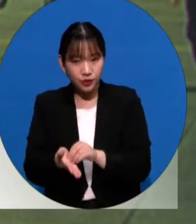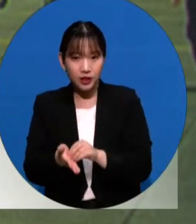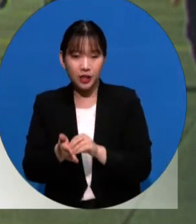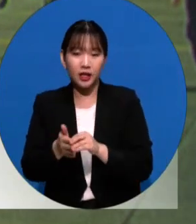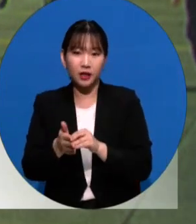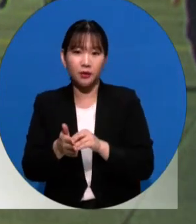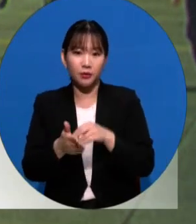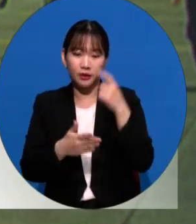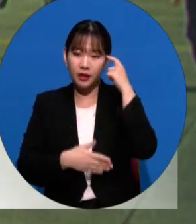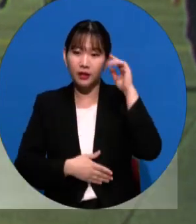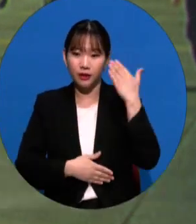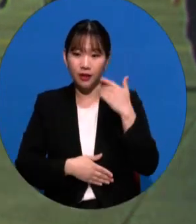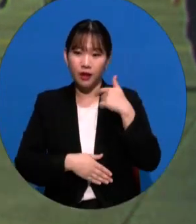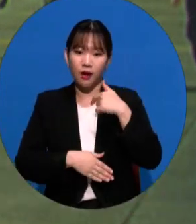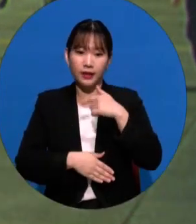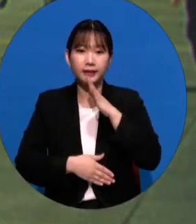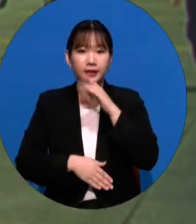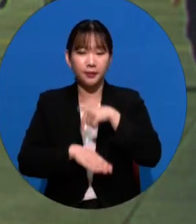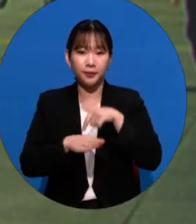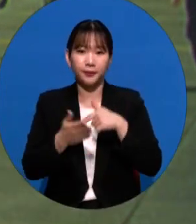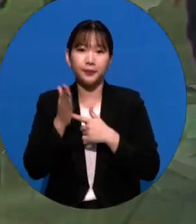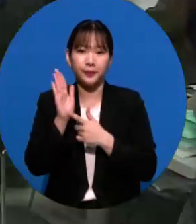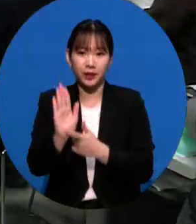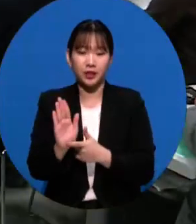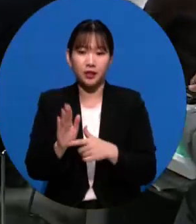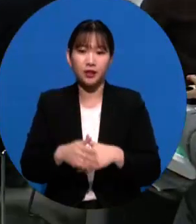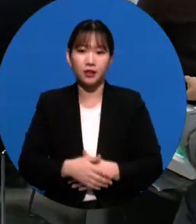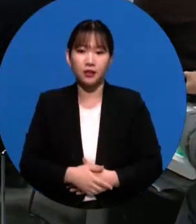속내를 드러냈습니다. 김영훈 기자입니다.